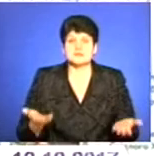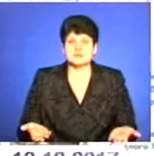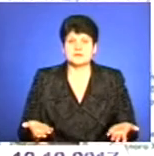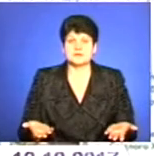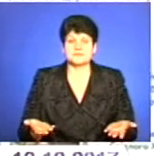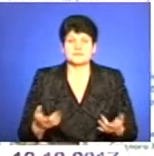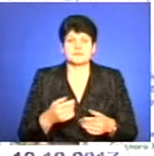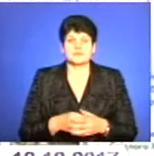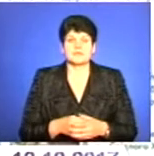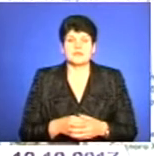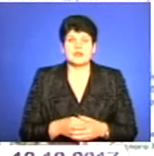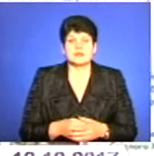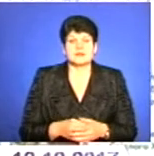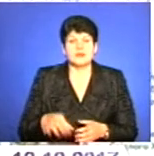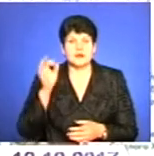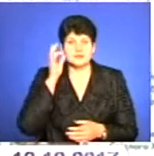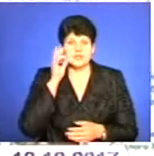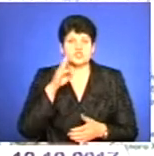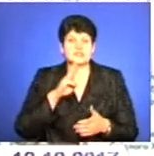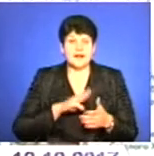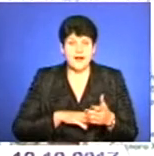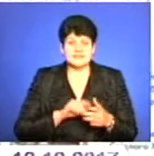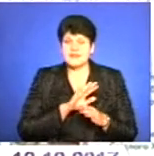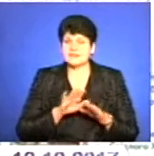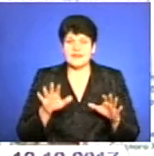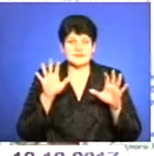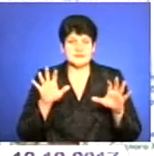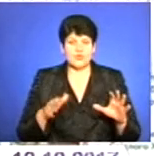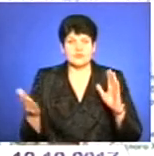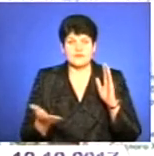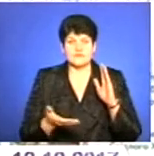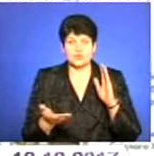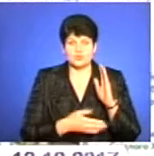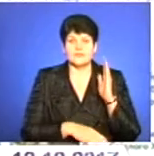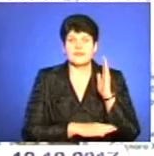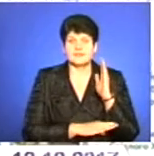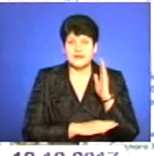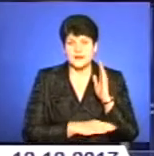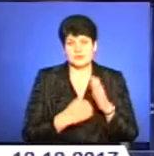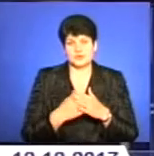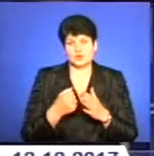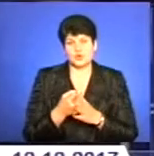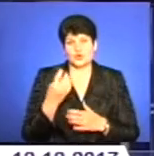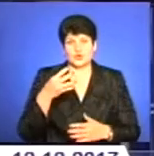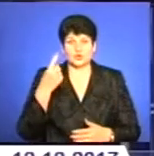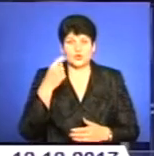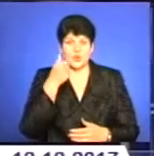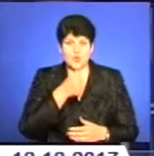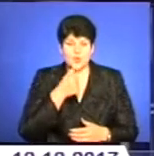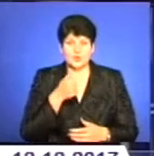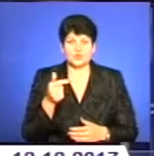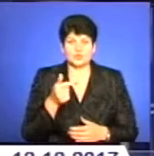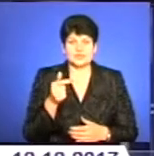мисливського господарства. І нагадаю, що штраф за незаконне вирубування хвойних дерев віком до 41 року в